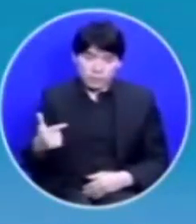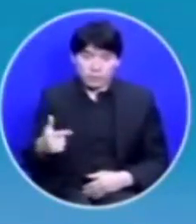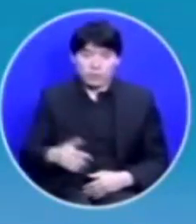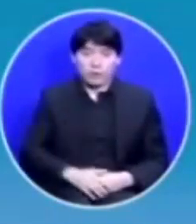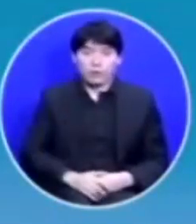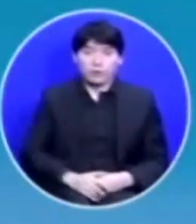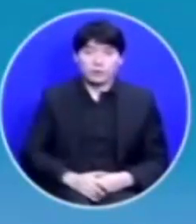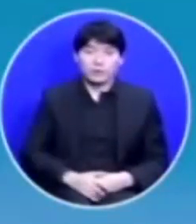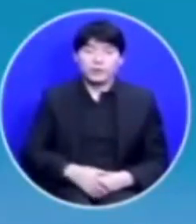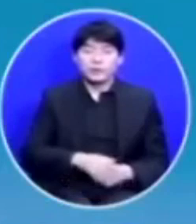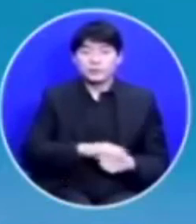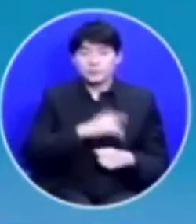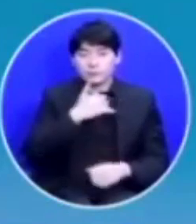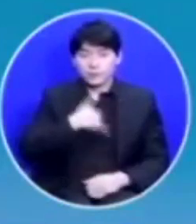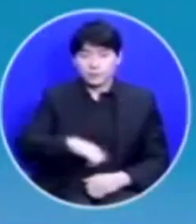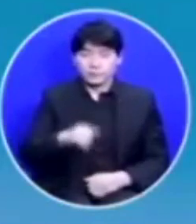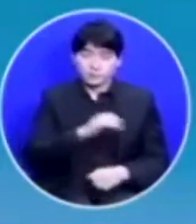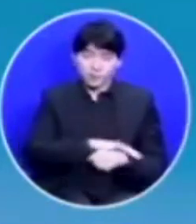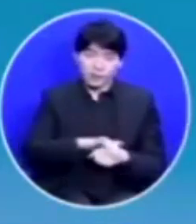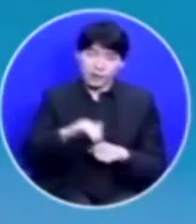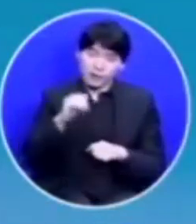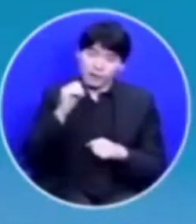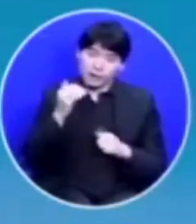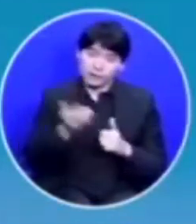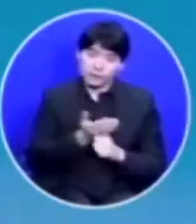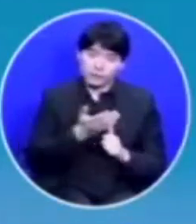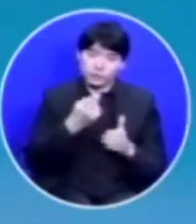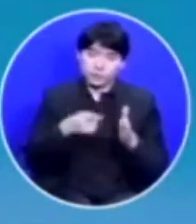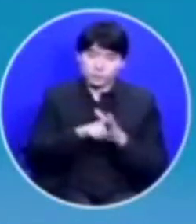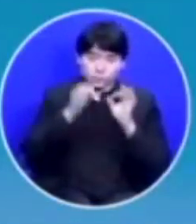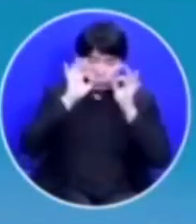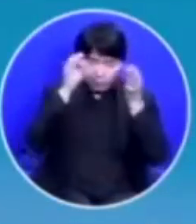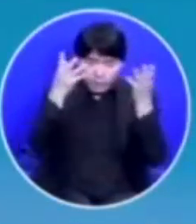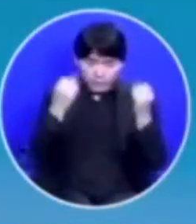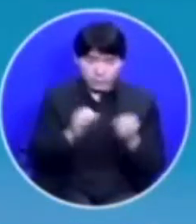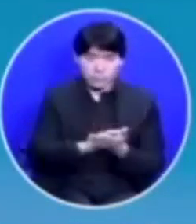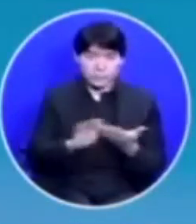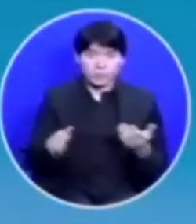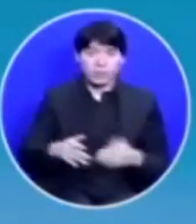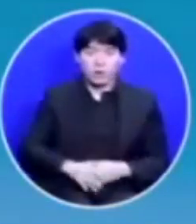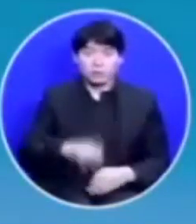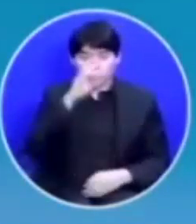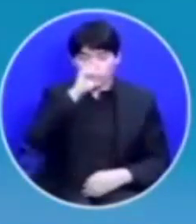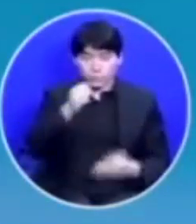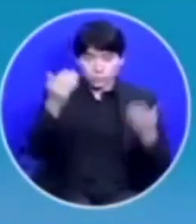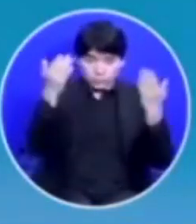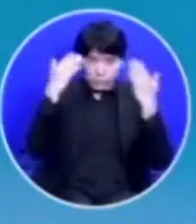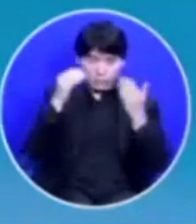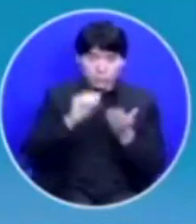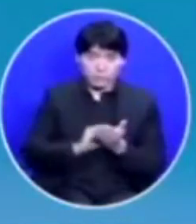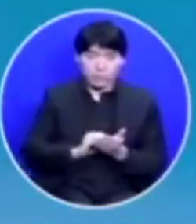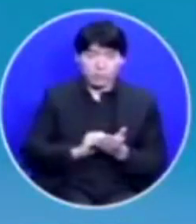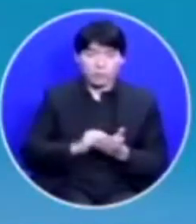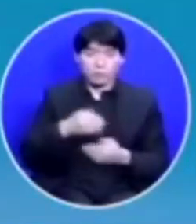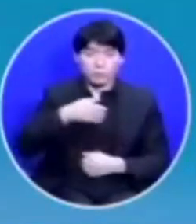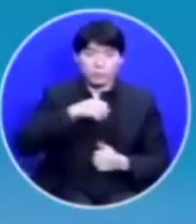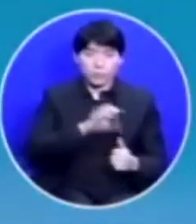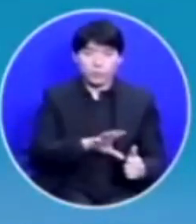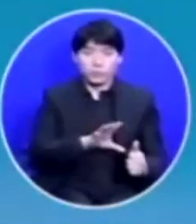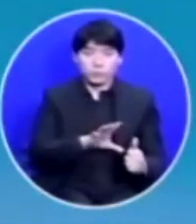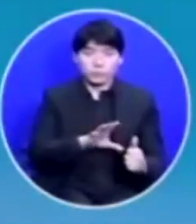분들 아닙니다 그래서 아이들을 어떻든지 좋은 대학 보내야 되고 이건 뭐 정말 대한민국